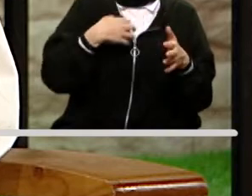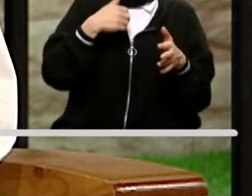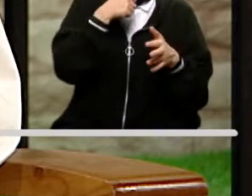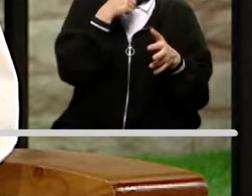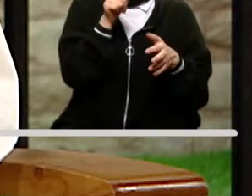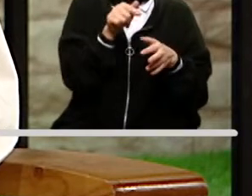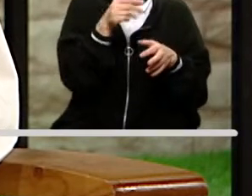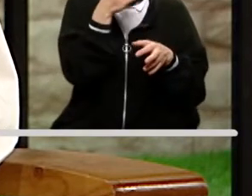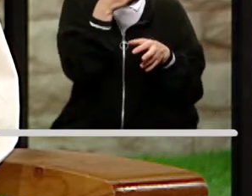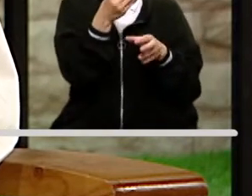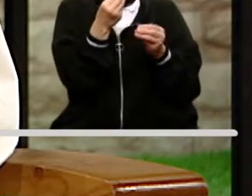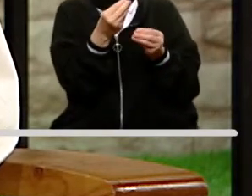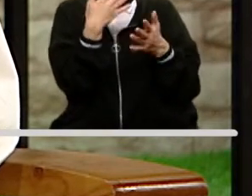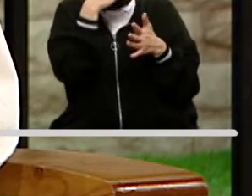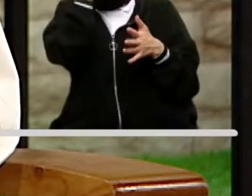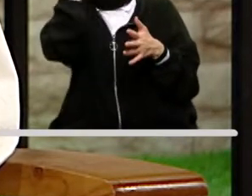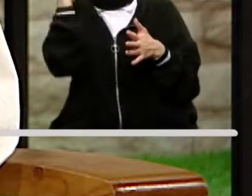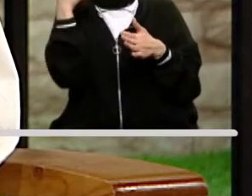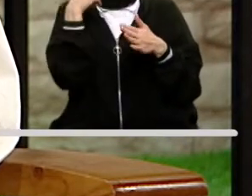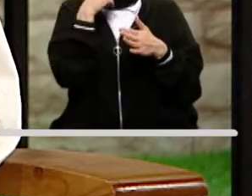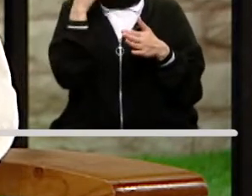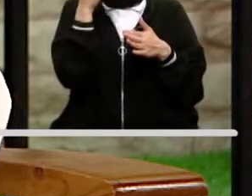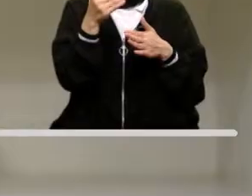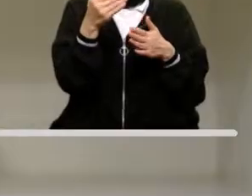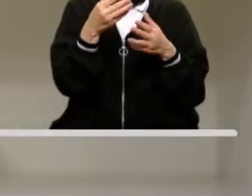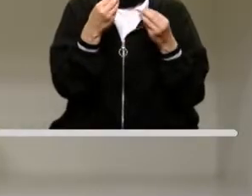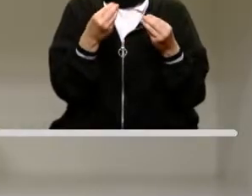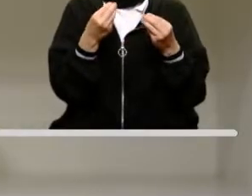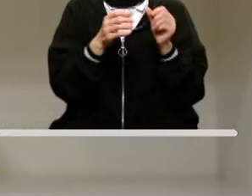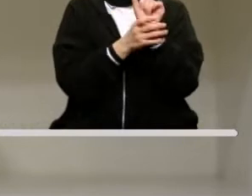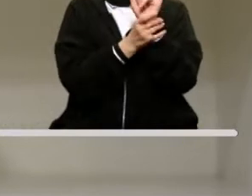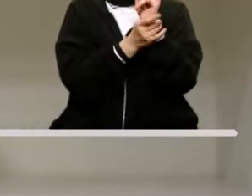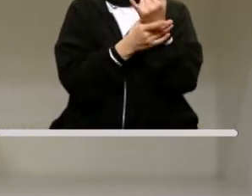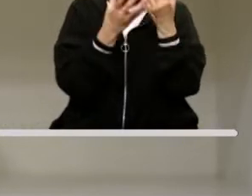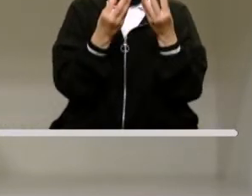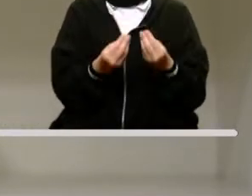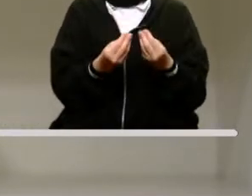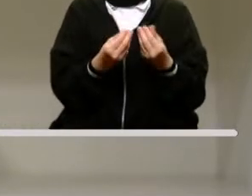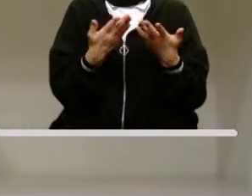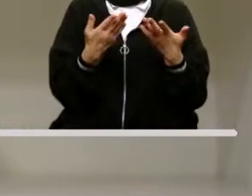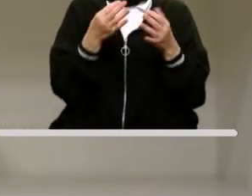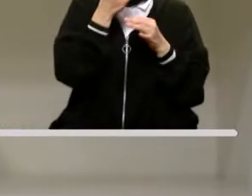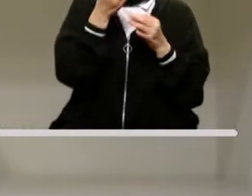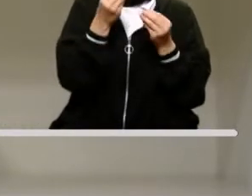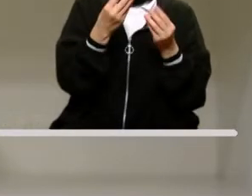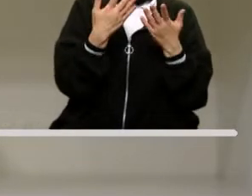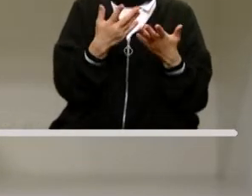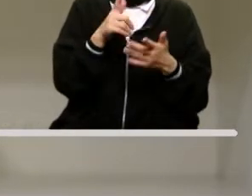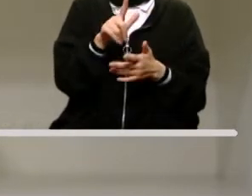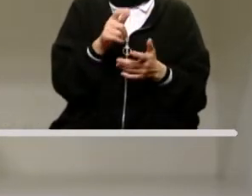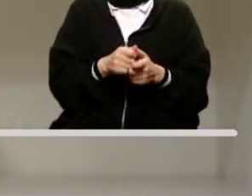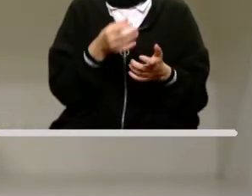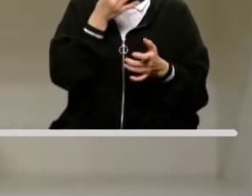olacak. İzin vermek gerekiyor o alanına. Peki. Yeliz Hanımcığım çok teşekkür ediyorum. Bugün bizimle bu güzel konu başlığıyla birlikte olduğunuz